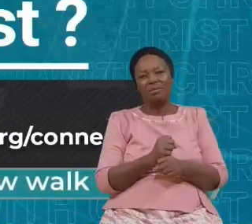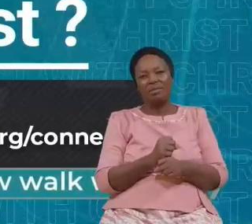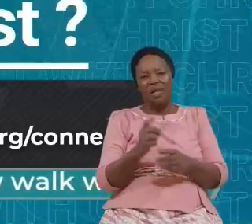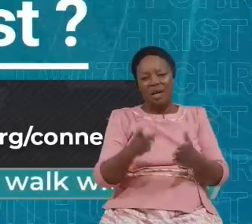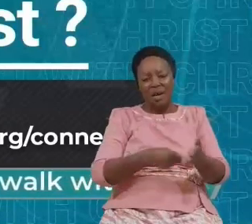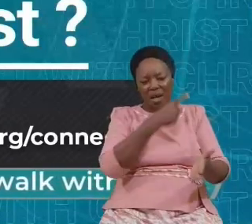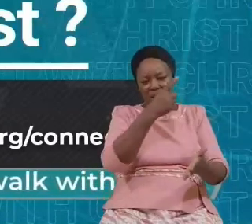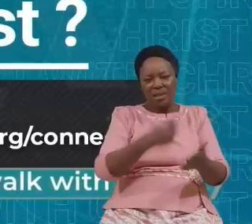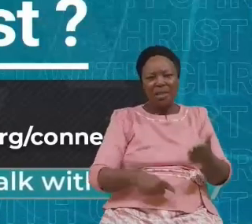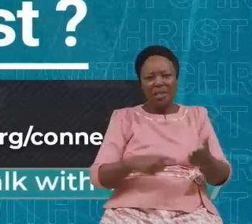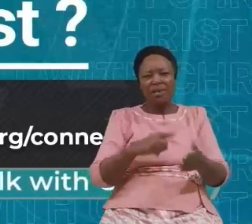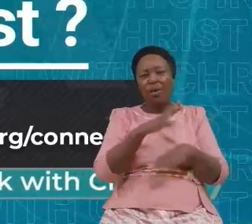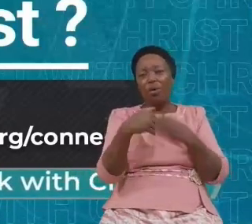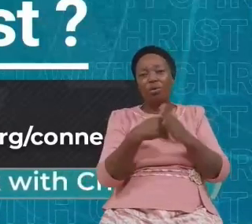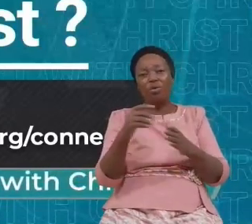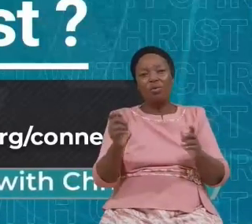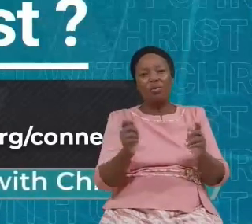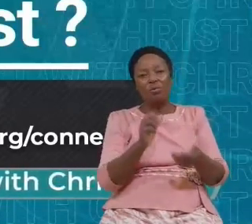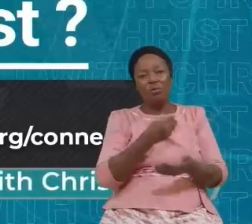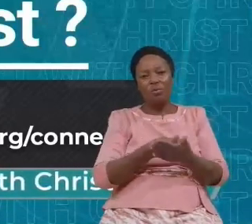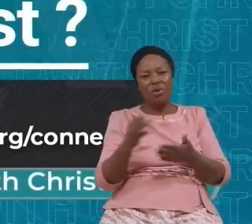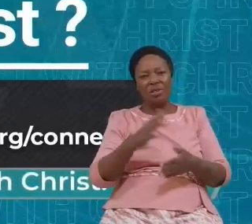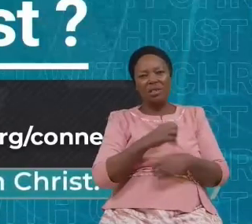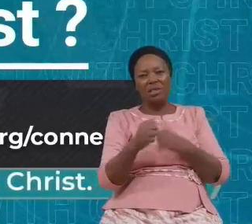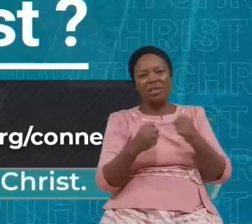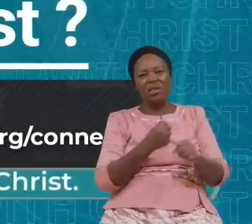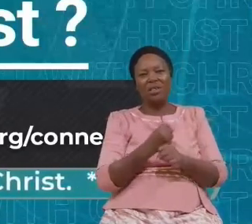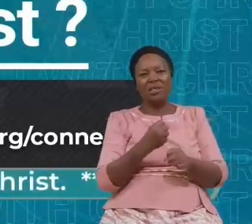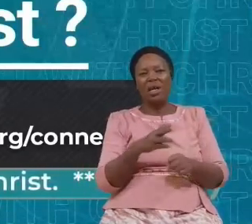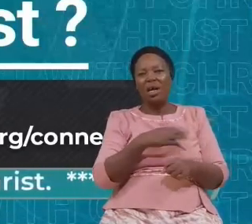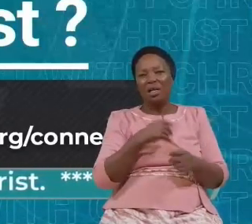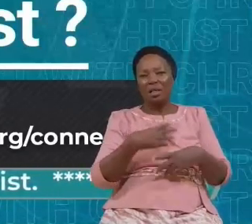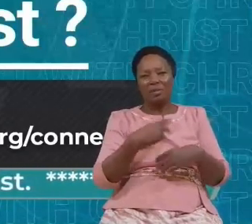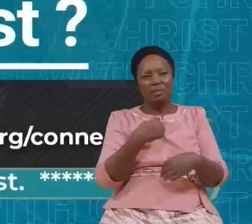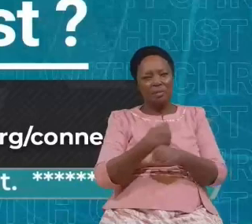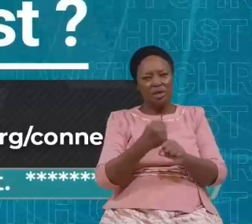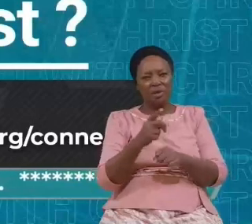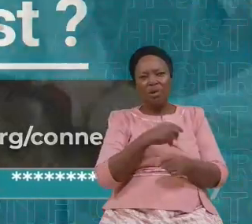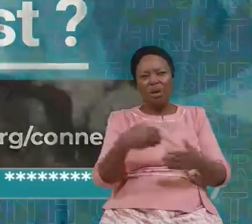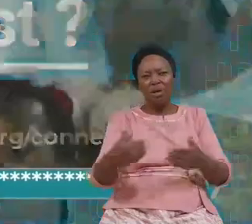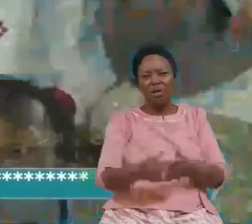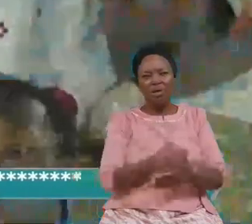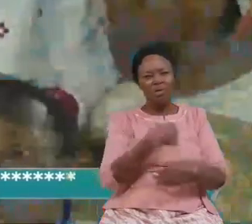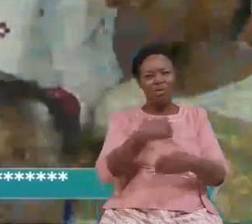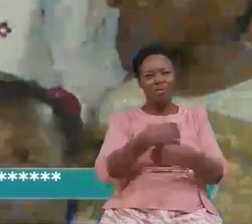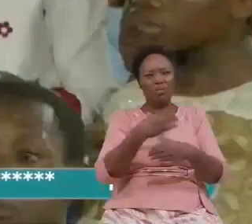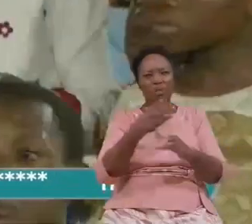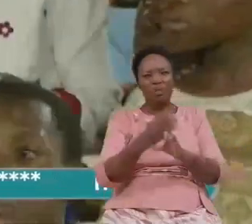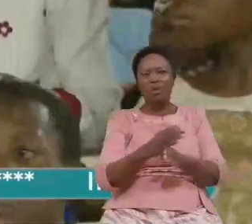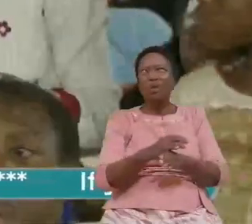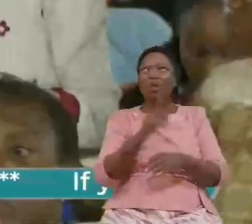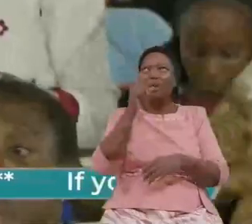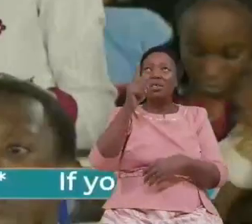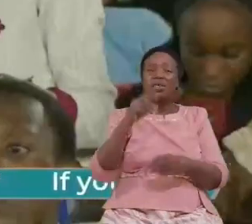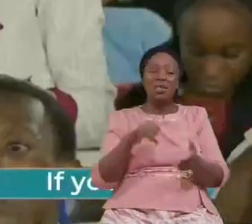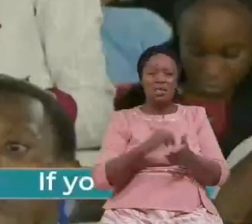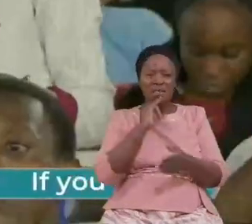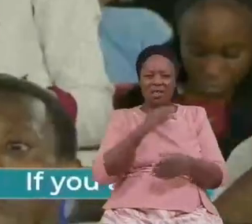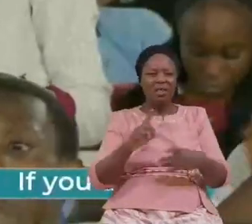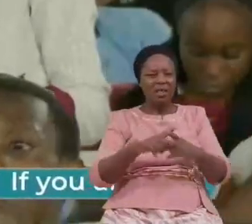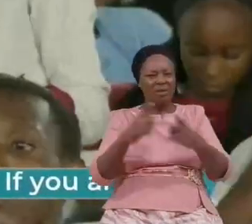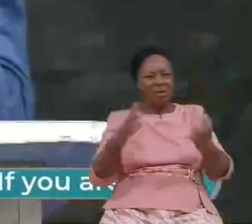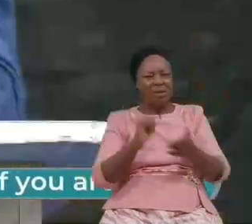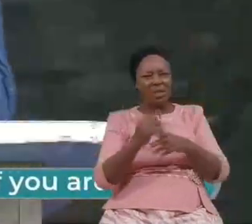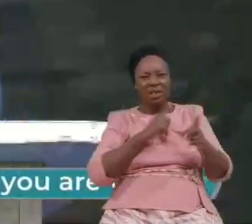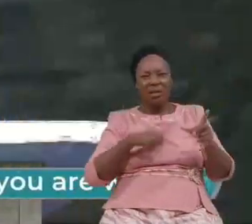il annule ta vie gâcher il fait de très nouvelles créatures c'est un grand chose que Dieu fait